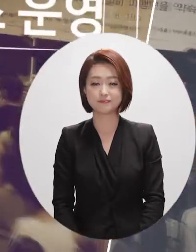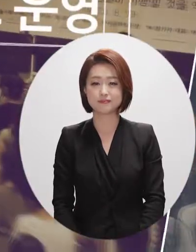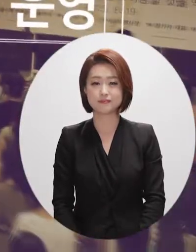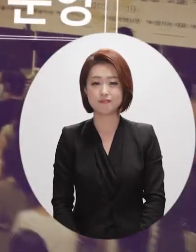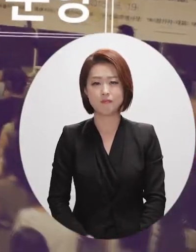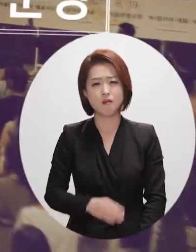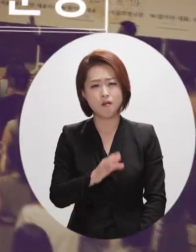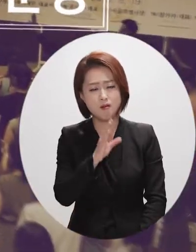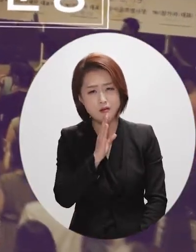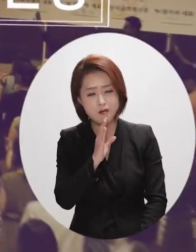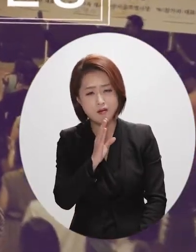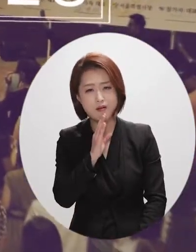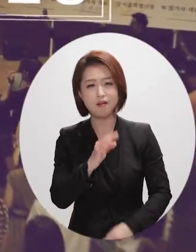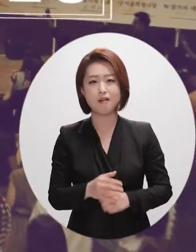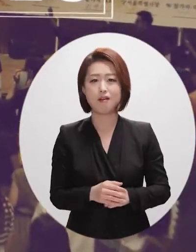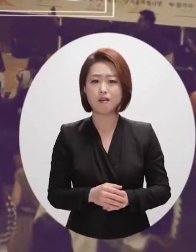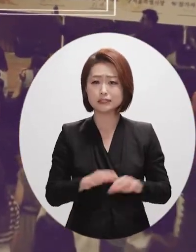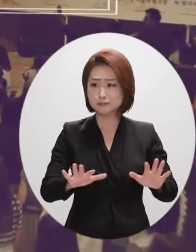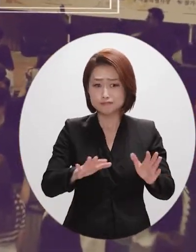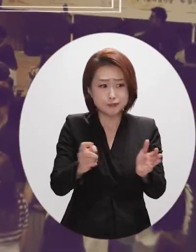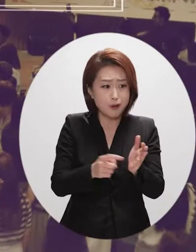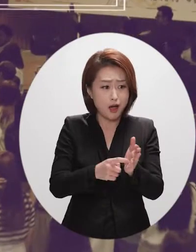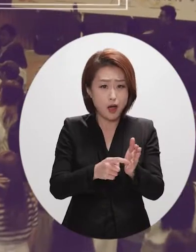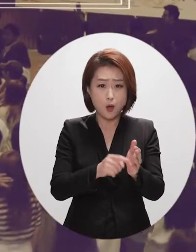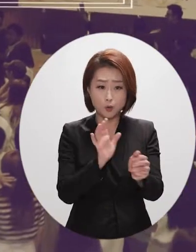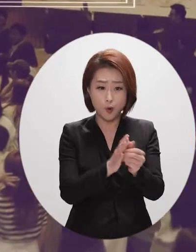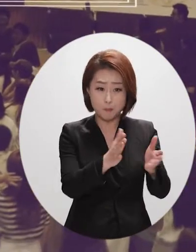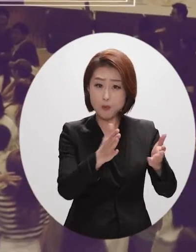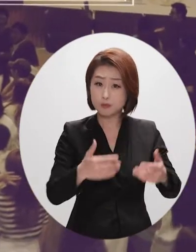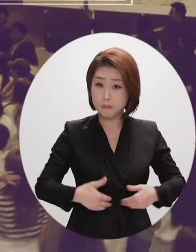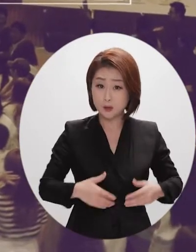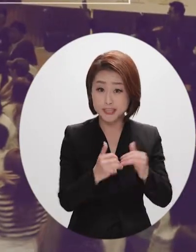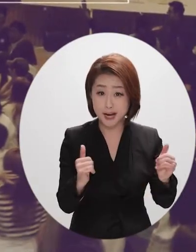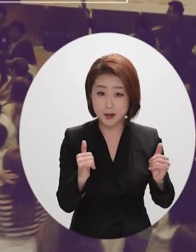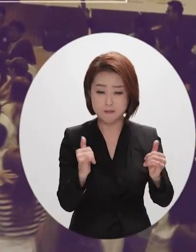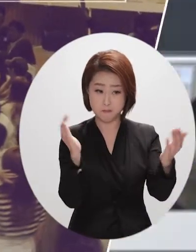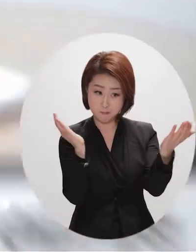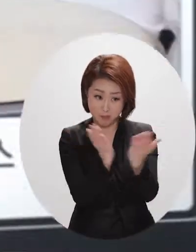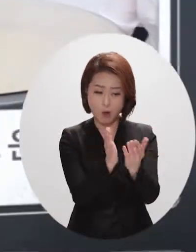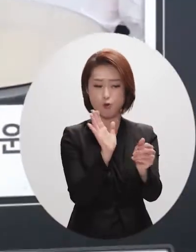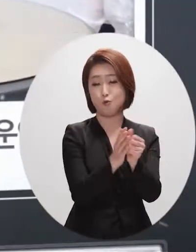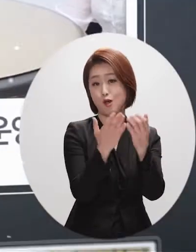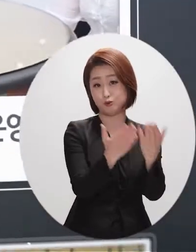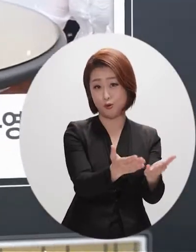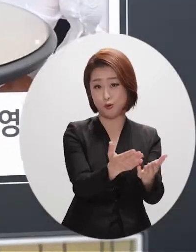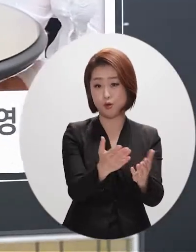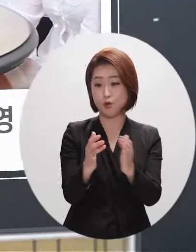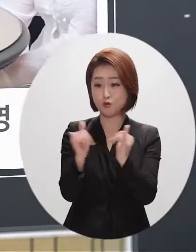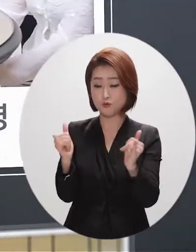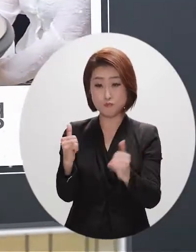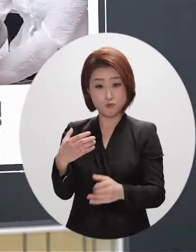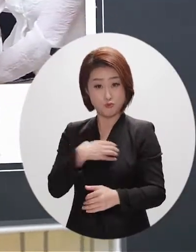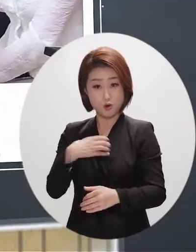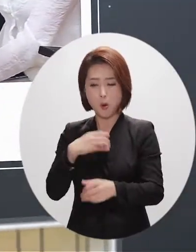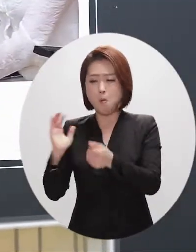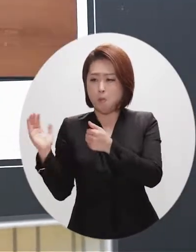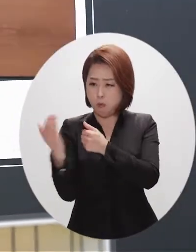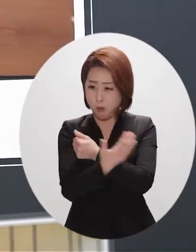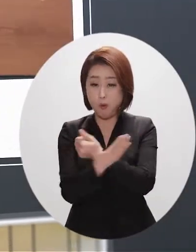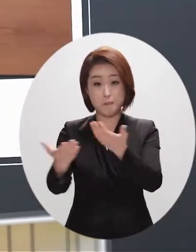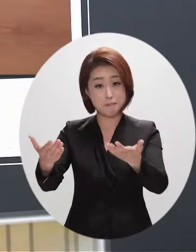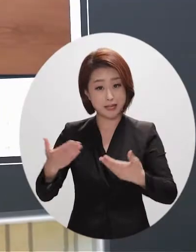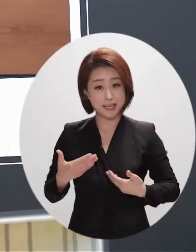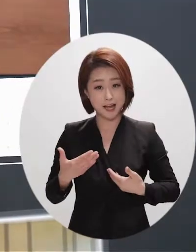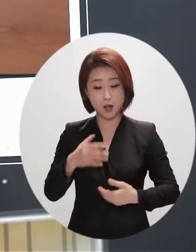진정한 맞춤이라면 당장 도움이 절실한 사람은 물론 국민 모두가 사회적 위험으로부터 보호받으며